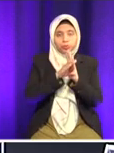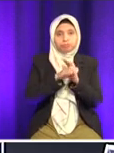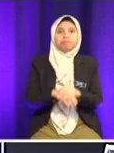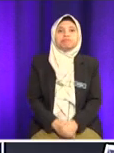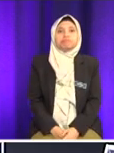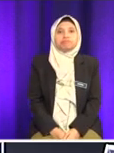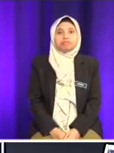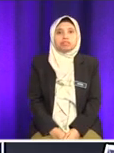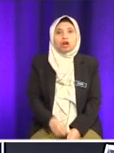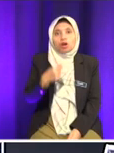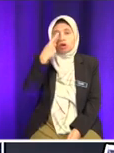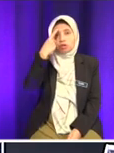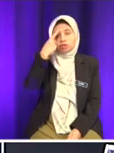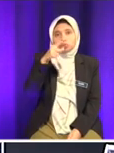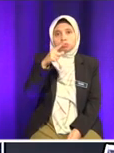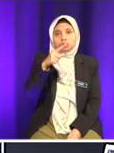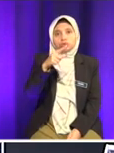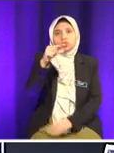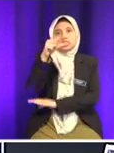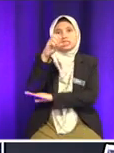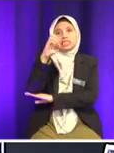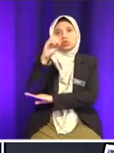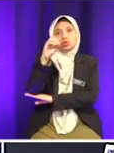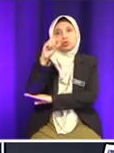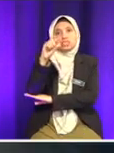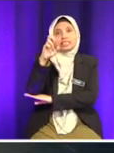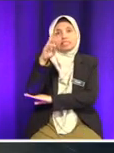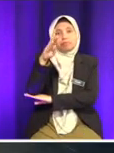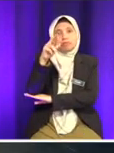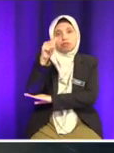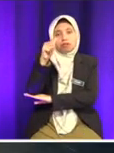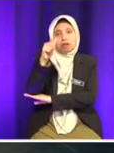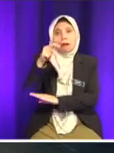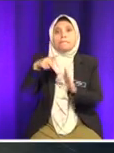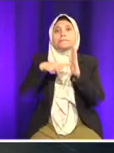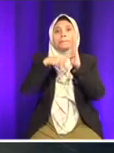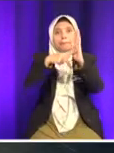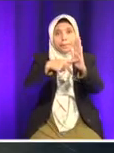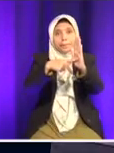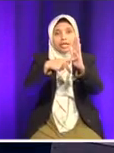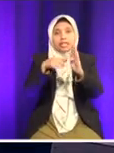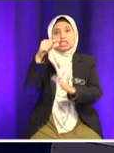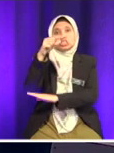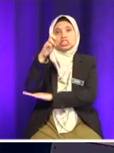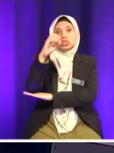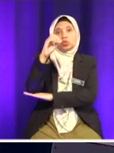satu contoh untuk geogebra jadi ini adalah paparan aplikasi geozebra